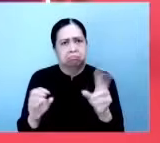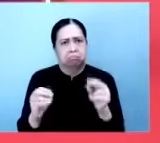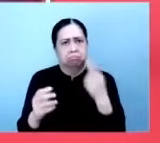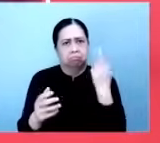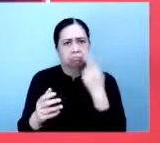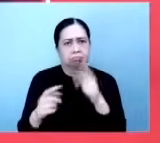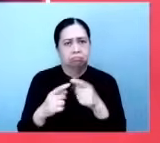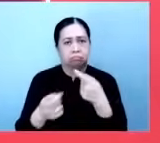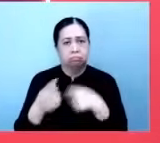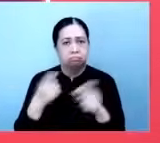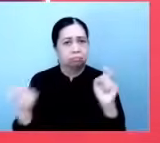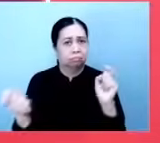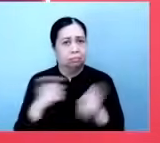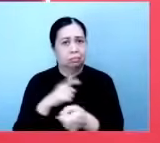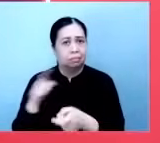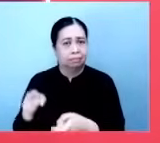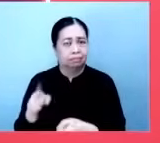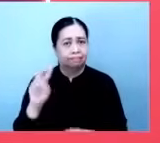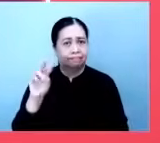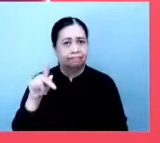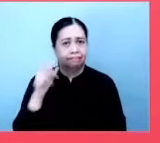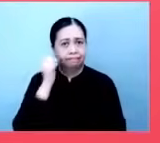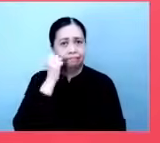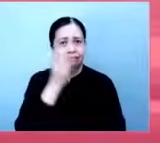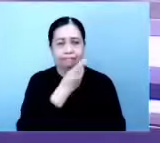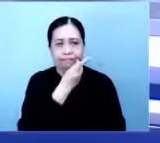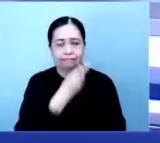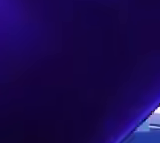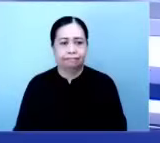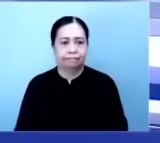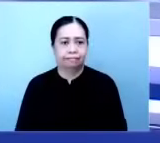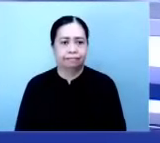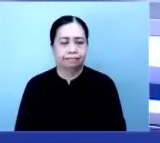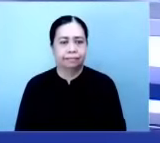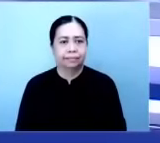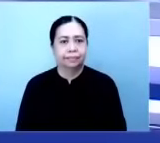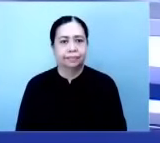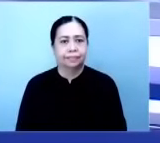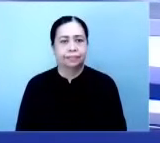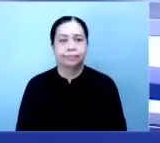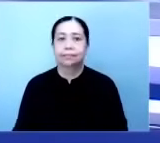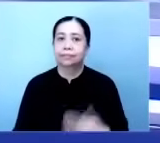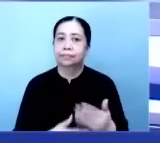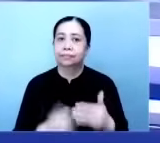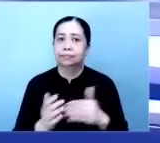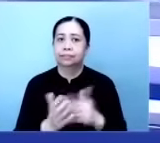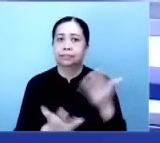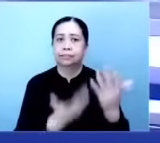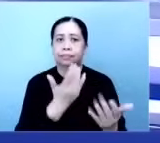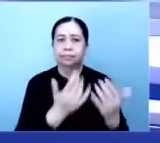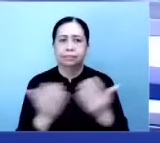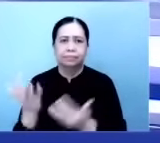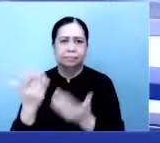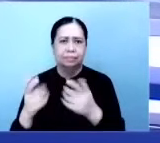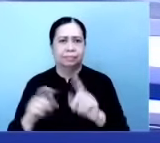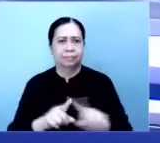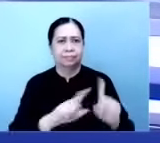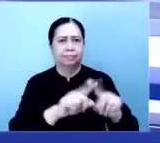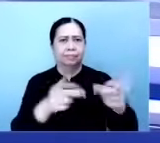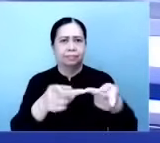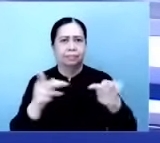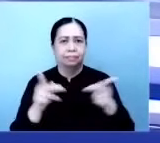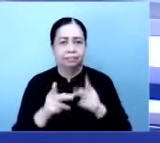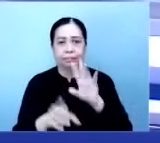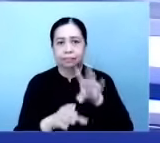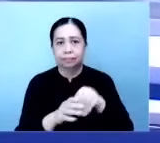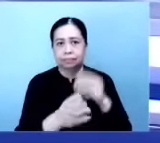palitan sa gabinete si Vice President Duterte. Kaliwat ka ng sulog na naman ang sumiklab ngayong araw. Kabilang sa mga nilabo ng apoy,